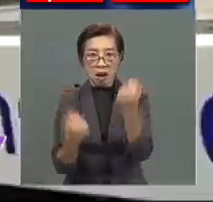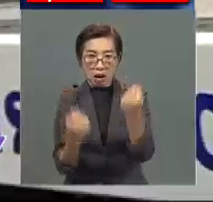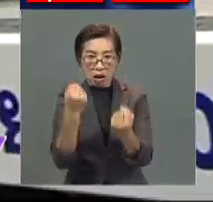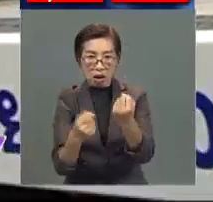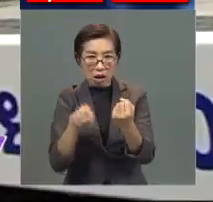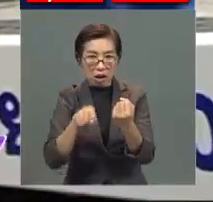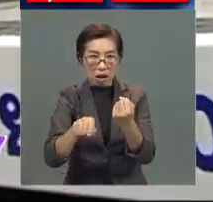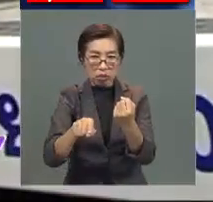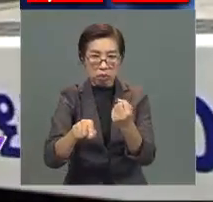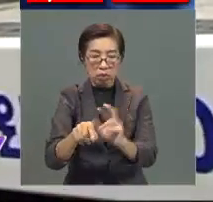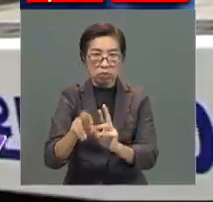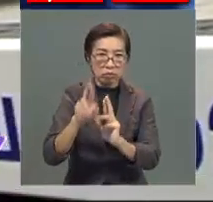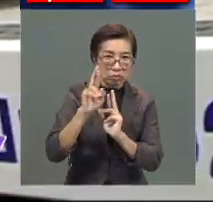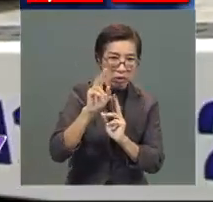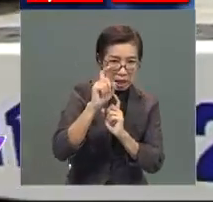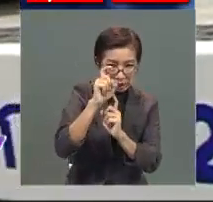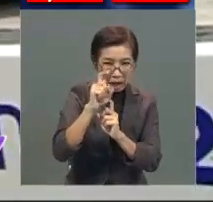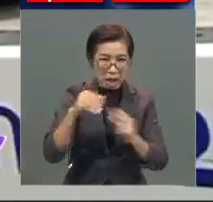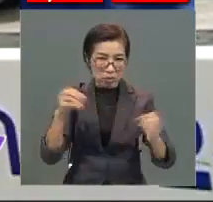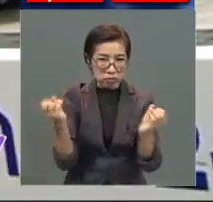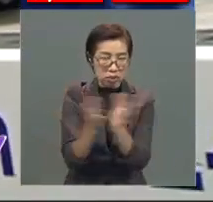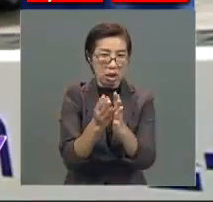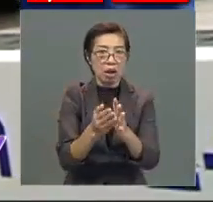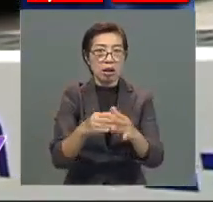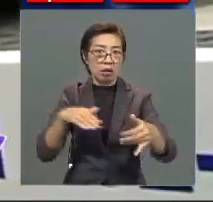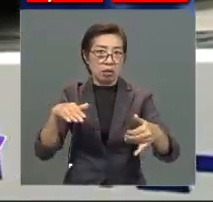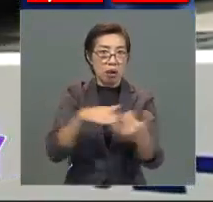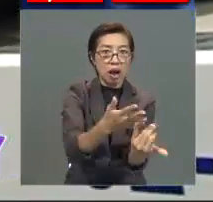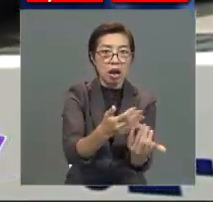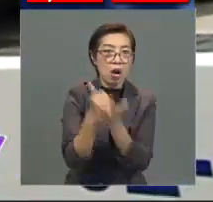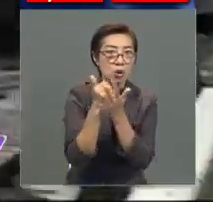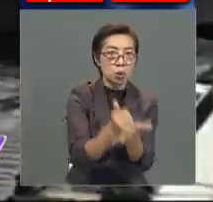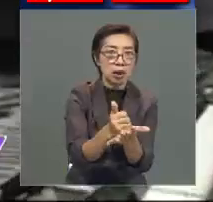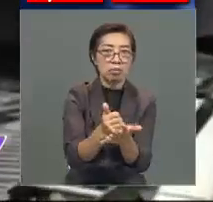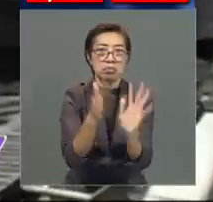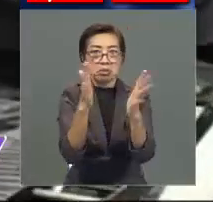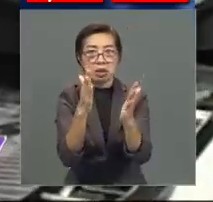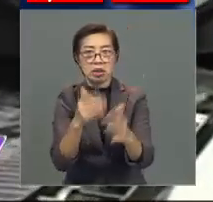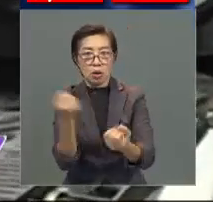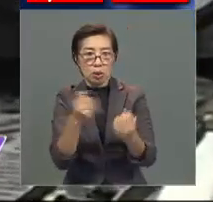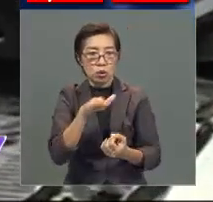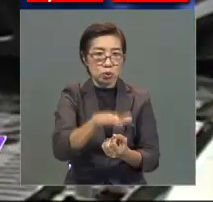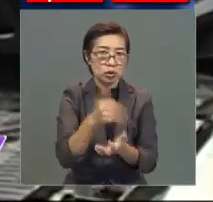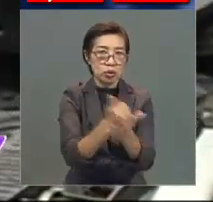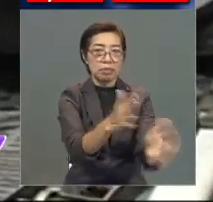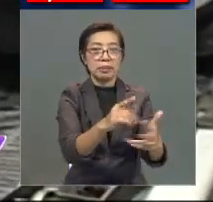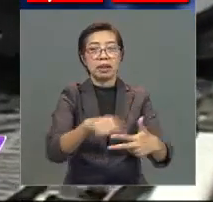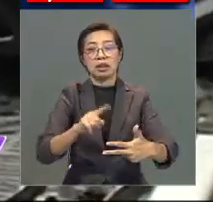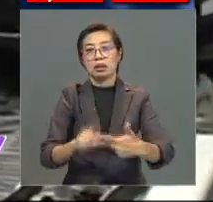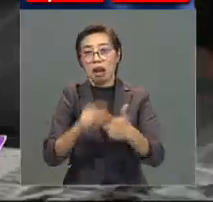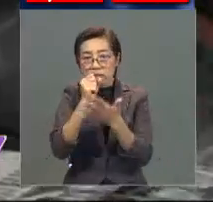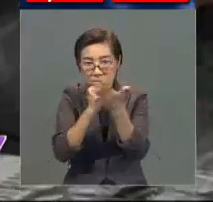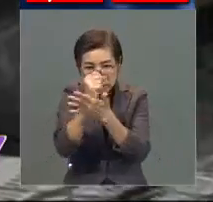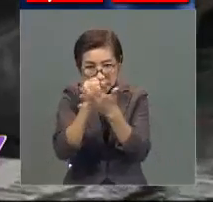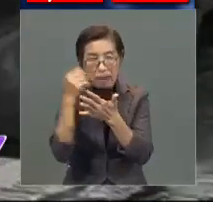ขับรถในทางก่อให้เกิดความเสียหายแก่บุคคลไม่หยุดรถและให้ความช่วยเหลือและข้อหาที่ 3เสพยา